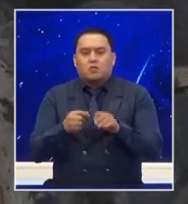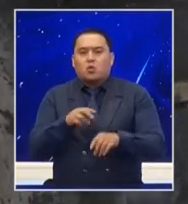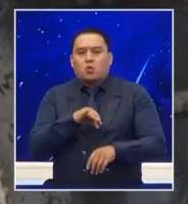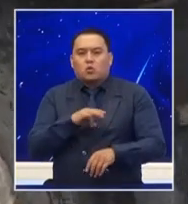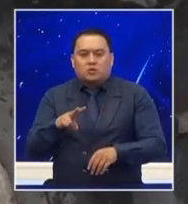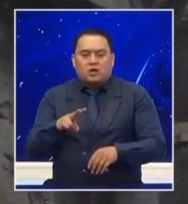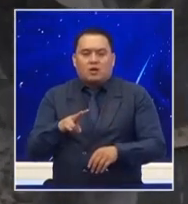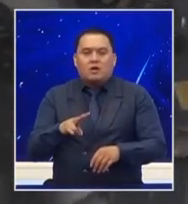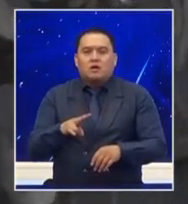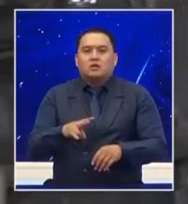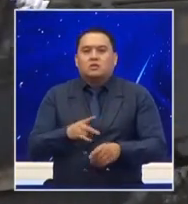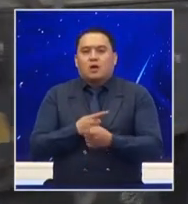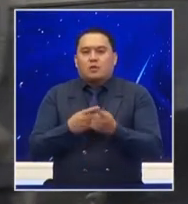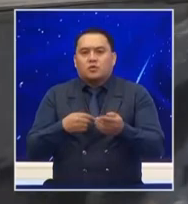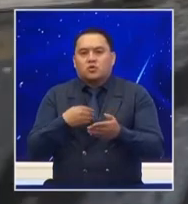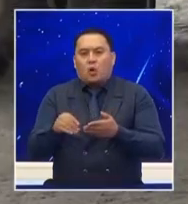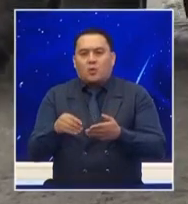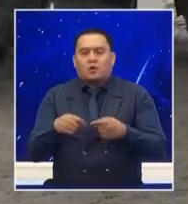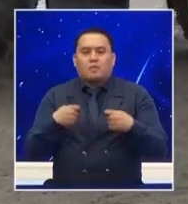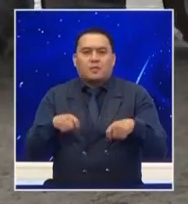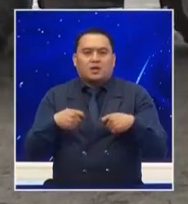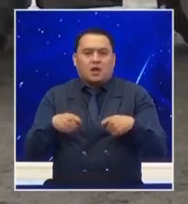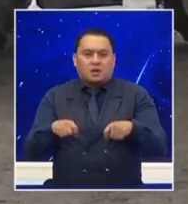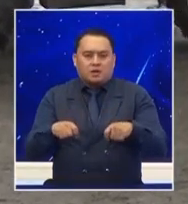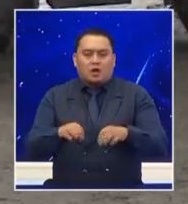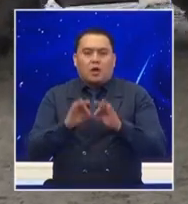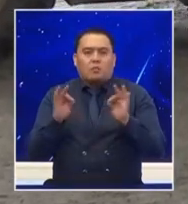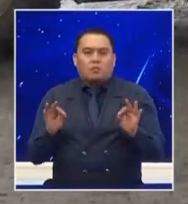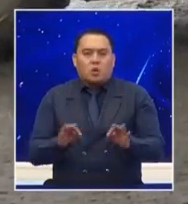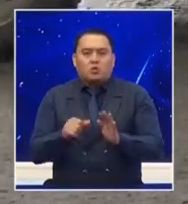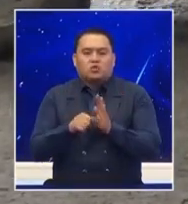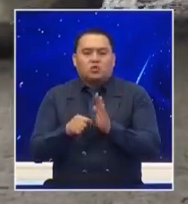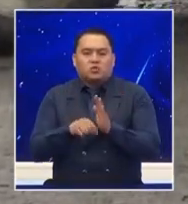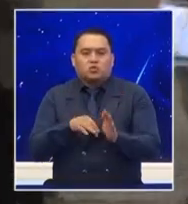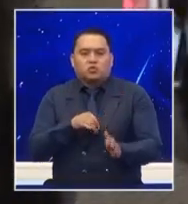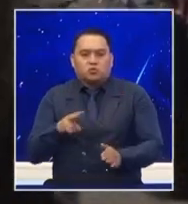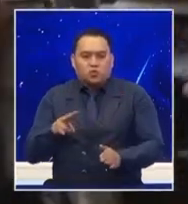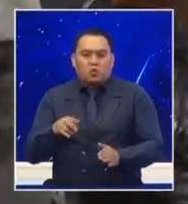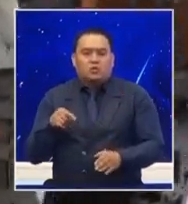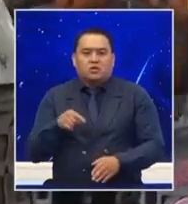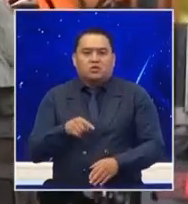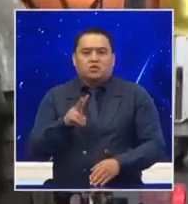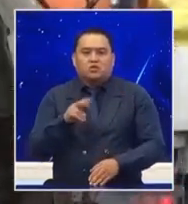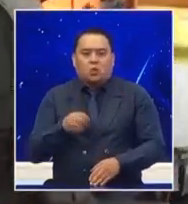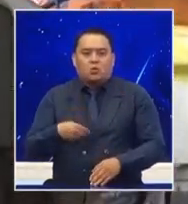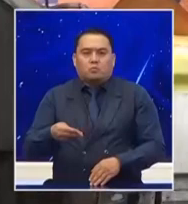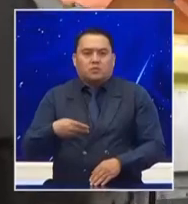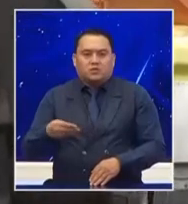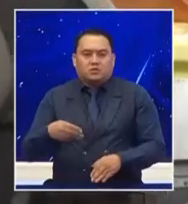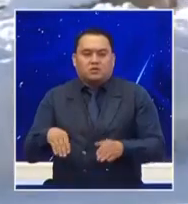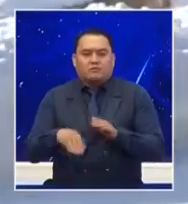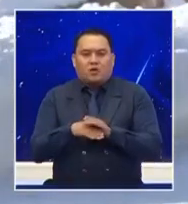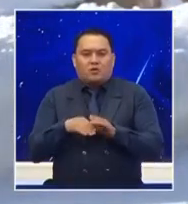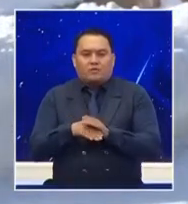Коммунальные структуры заверяют, что закупили инертный материал в достаточном объеме. 600 тонн соли и почти 1000 тонн песка уже хранятся на